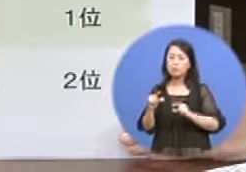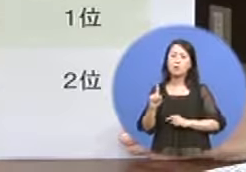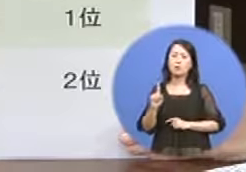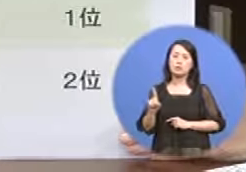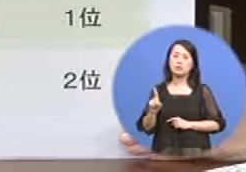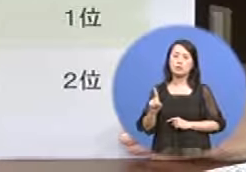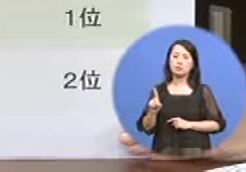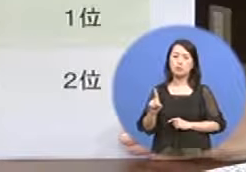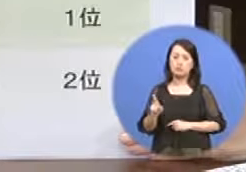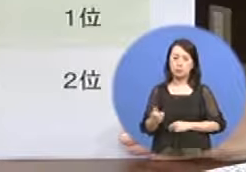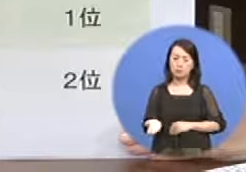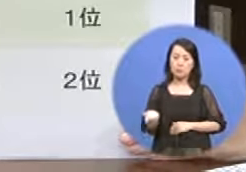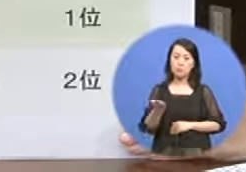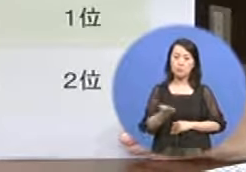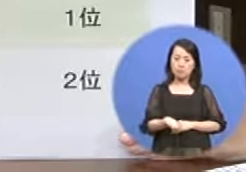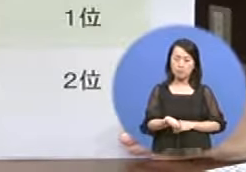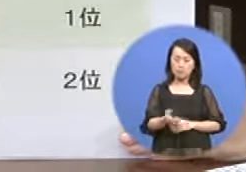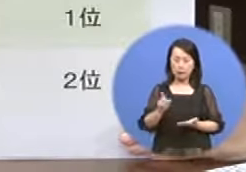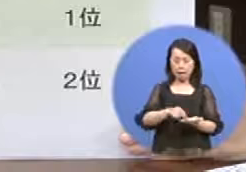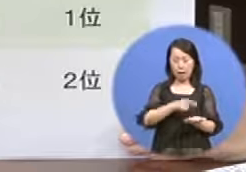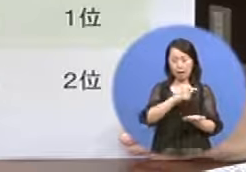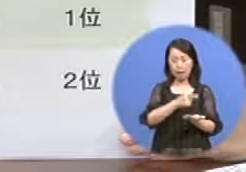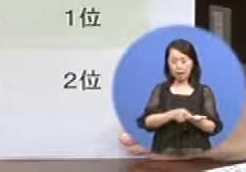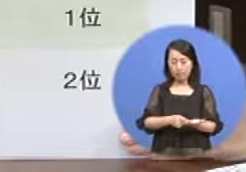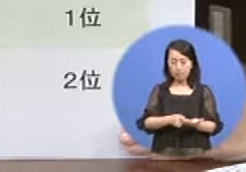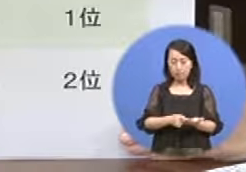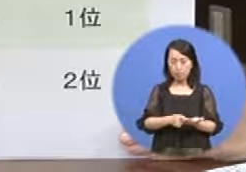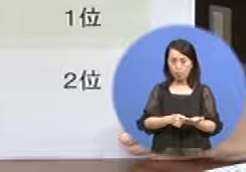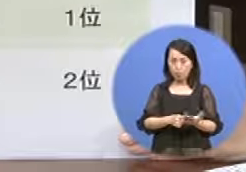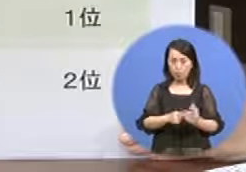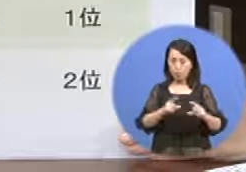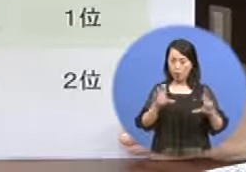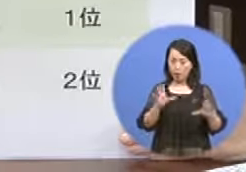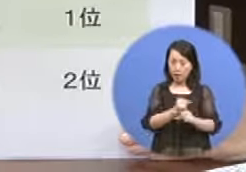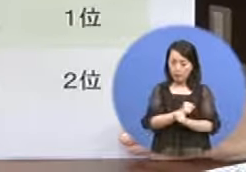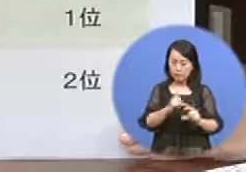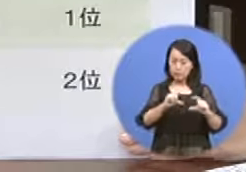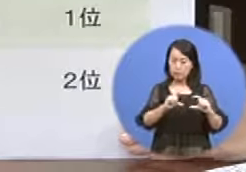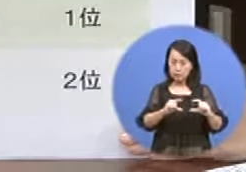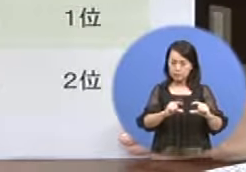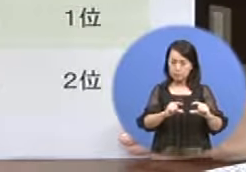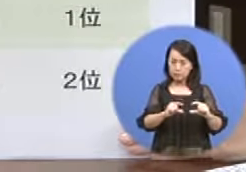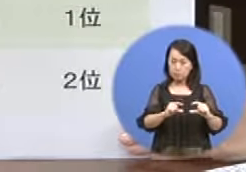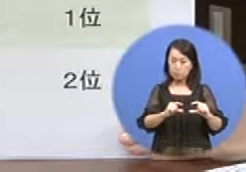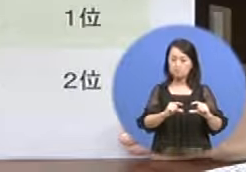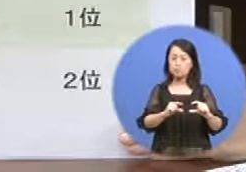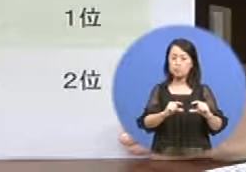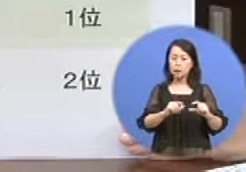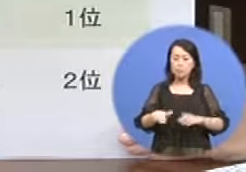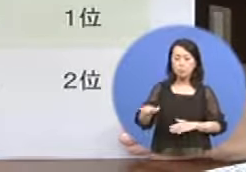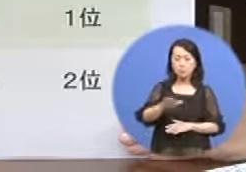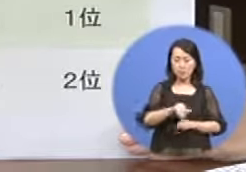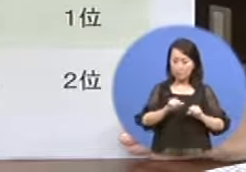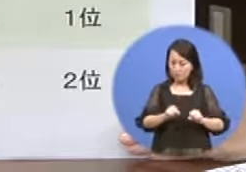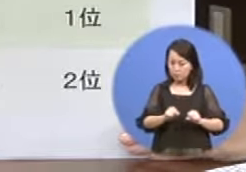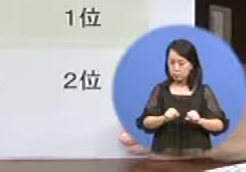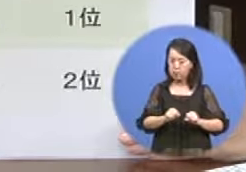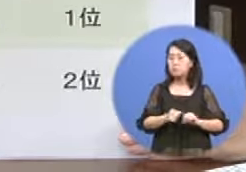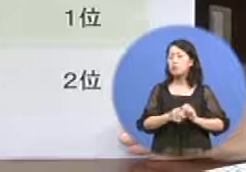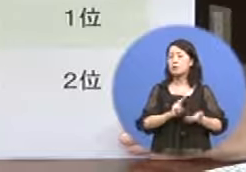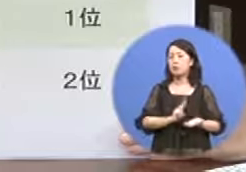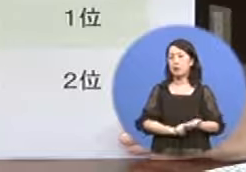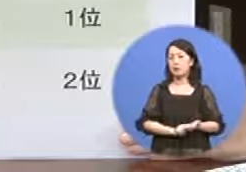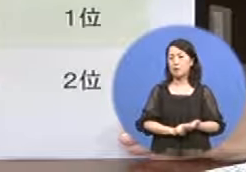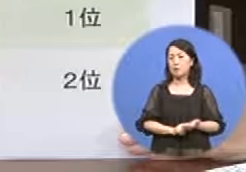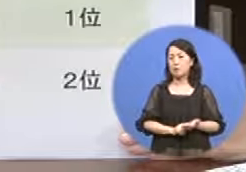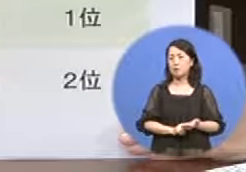はい、だけどもっといいのはいじめ解消率ってあるでしょ、 はい、 でみんなで解消しようねっていうことになってるんで、これは任意なんですよ、 は